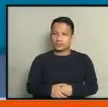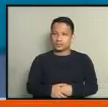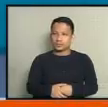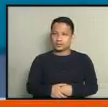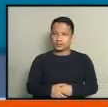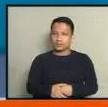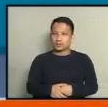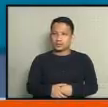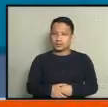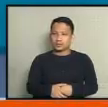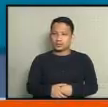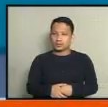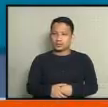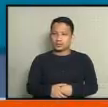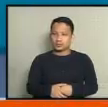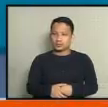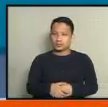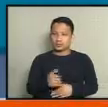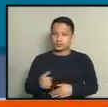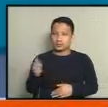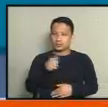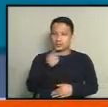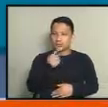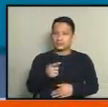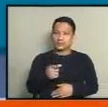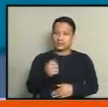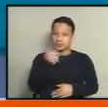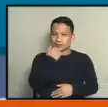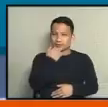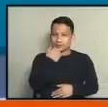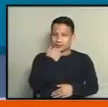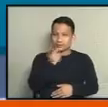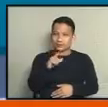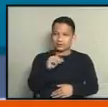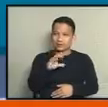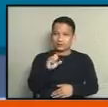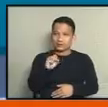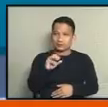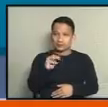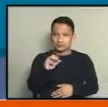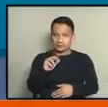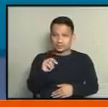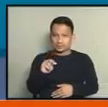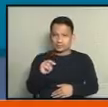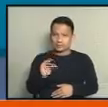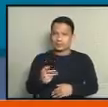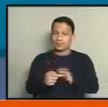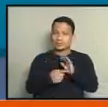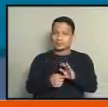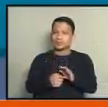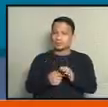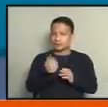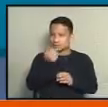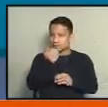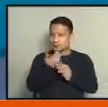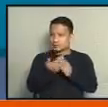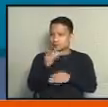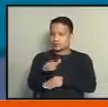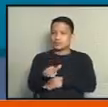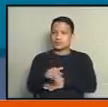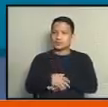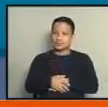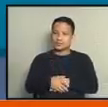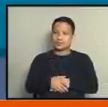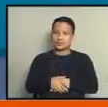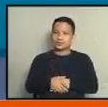ko kayo kasi medyo tatanga-tanga po yung mga tao sa taas. Ma'am Orita Laksama na, madam. Laksama na po. Opo, good afternoon po. Opo.